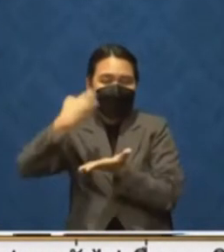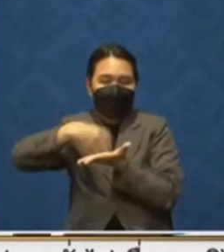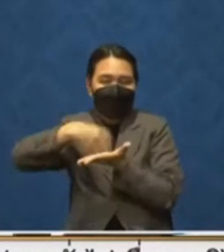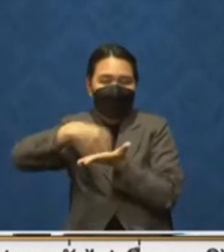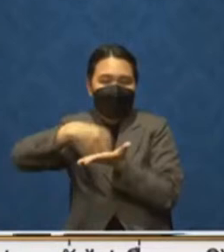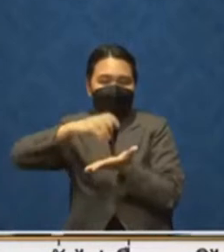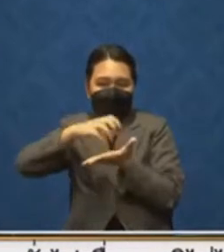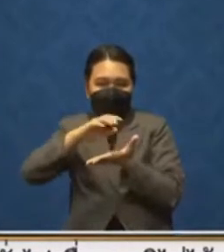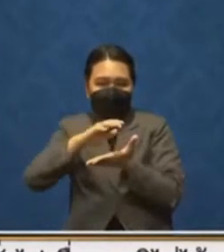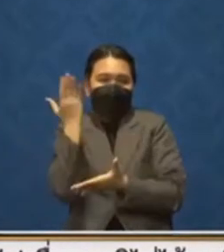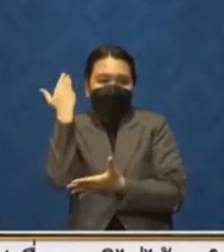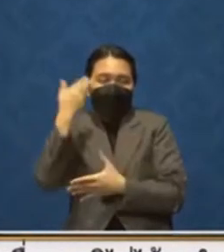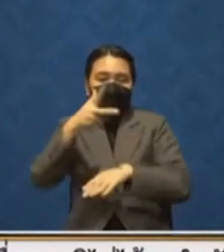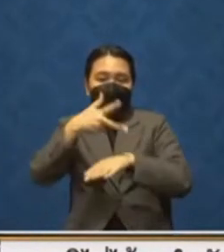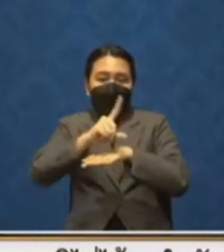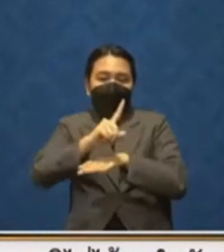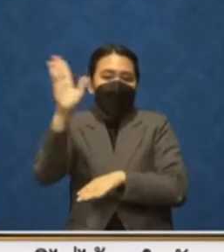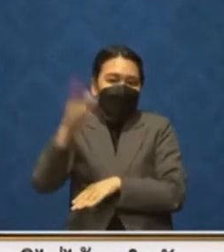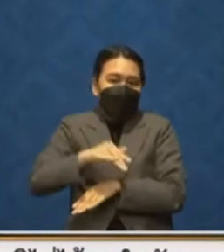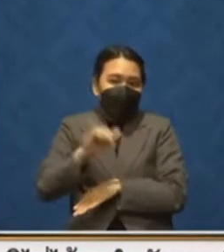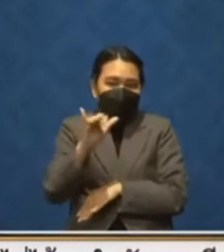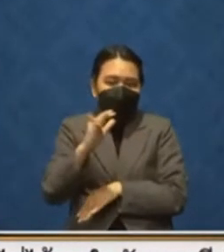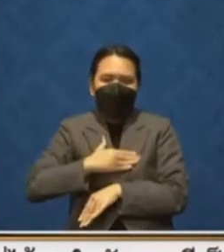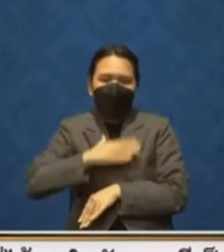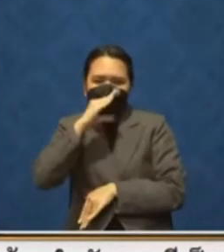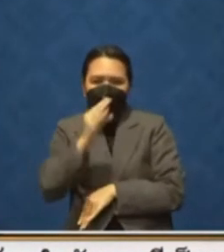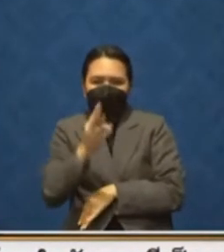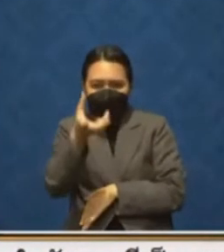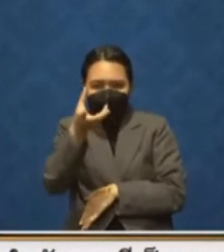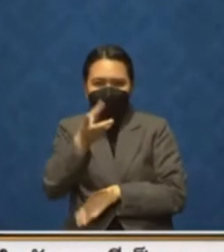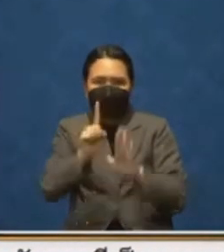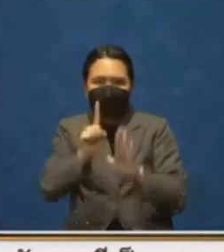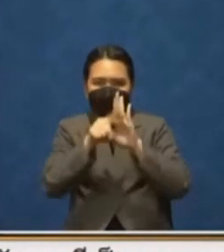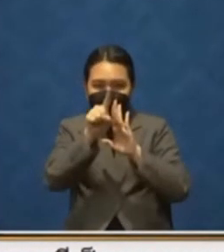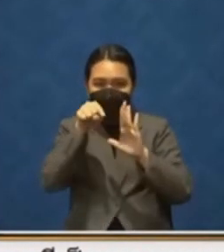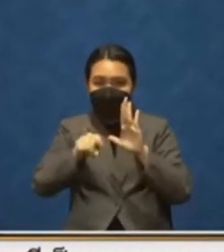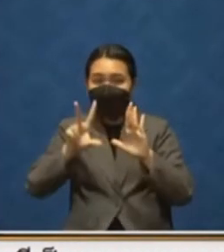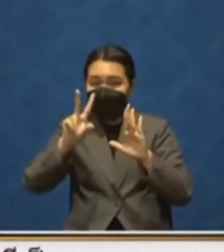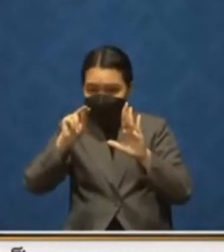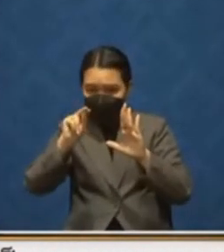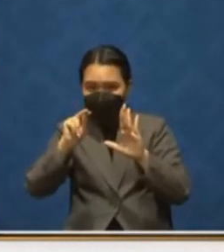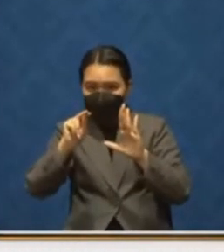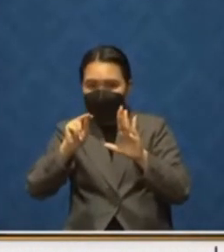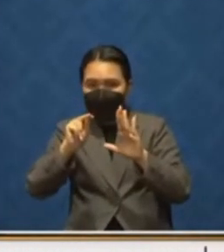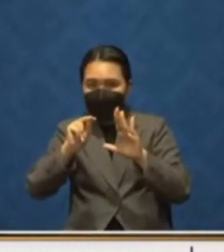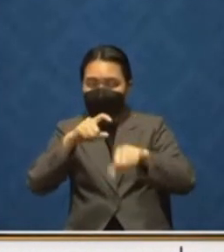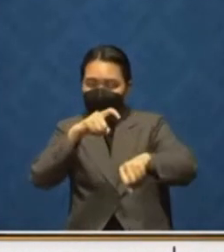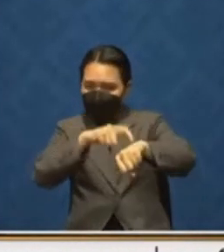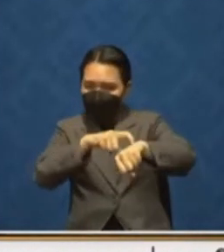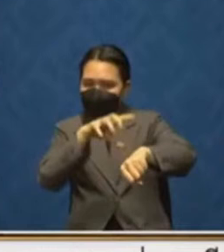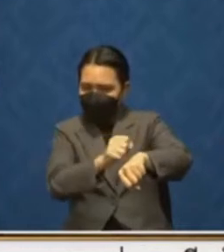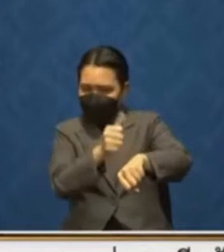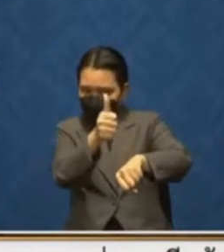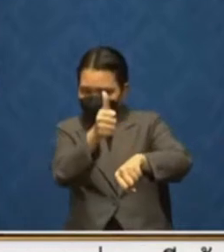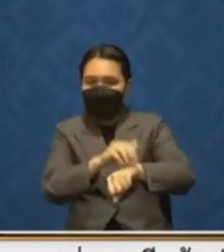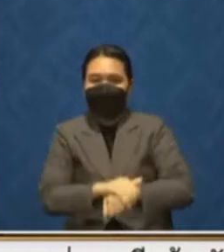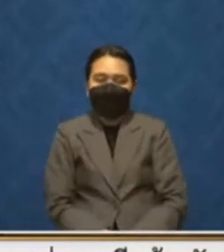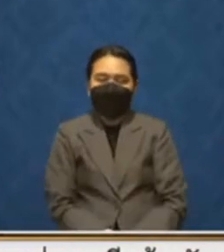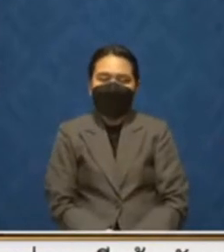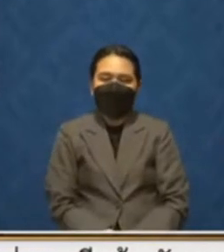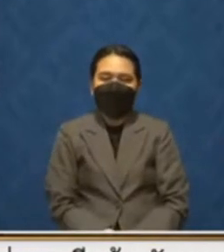รับประทานอาจจะยังไม่ได้เข้ามาผมใช้เวลาอีกไม่นานโทรศัพท์นัดประมาณ 1นาทีขึ้นจับจับเวลาได้นะครับคือท่านนายกเนี่ย